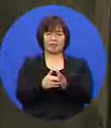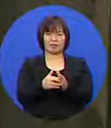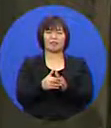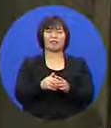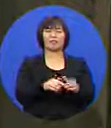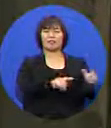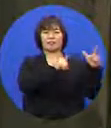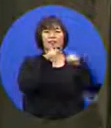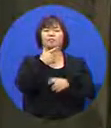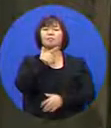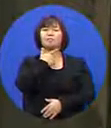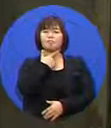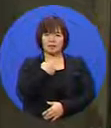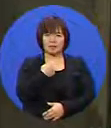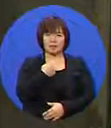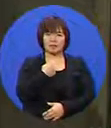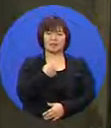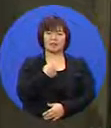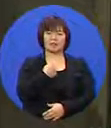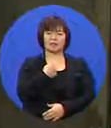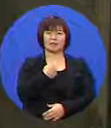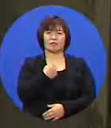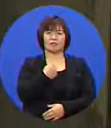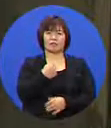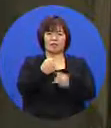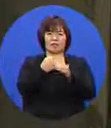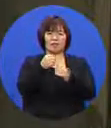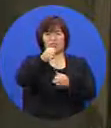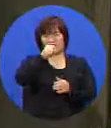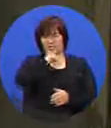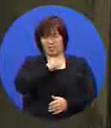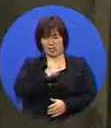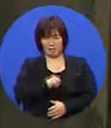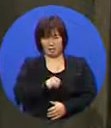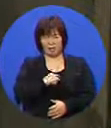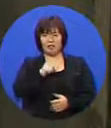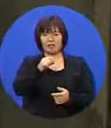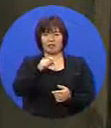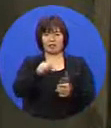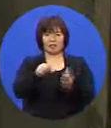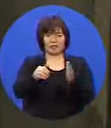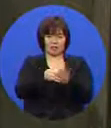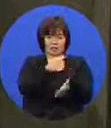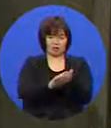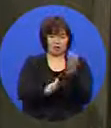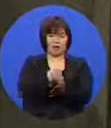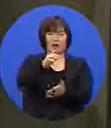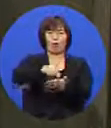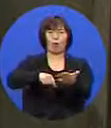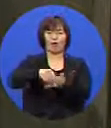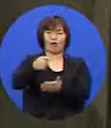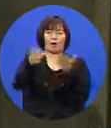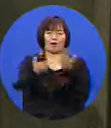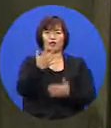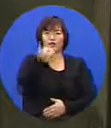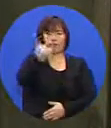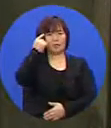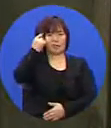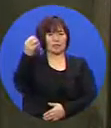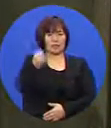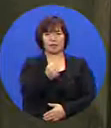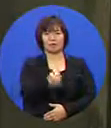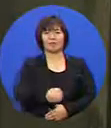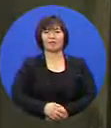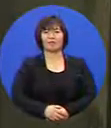살아왔던 그러한 인고의 세월을 아마 보상받지 않을까 이렇게